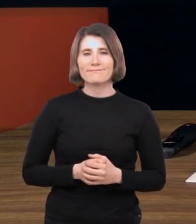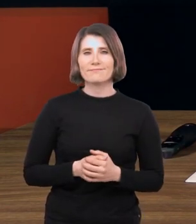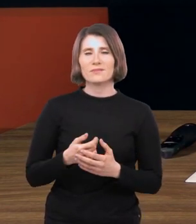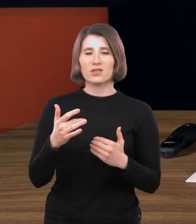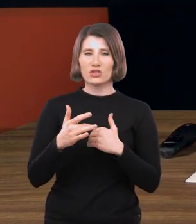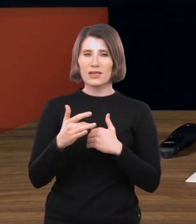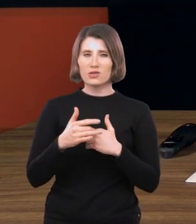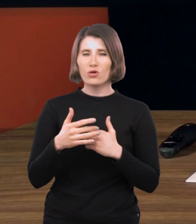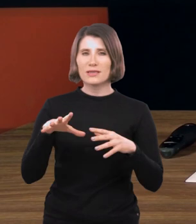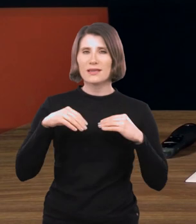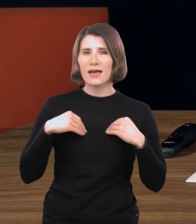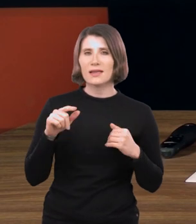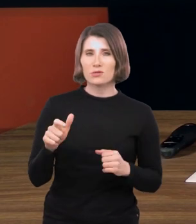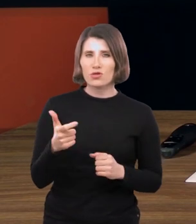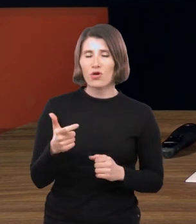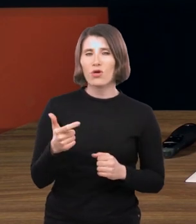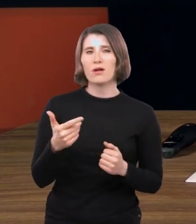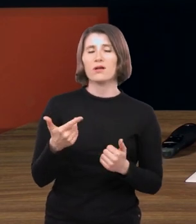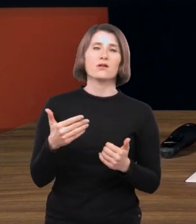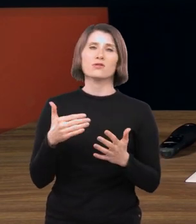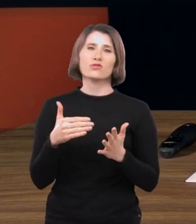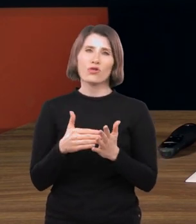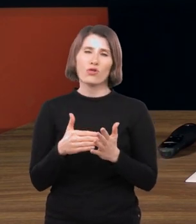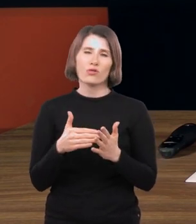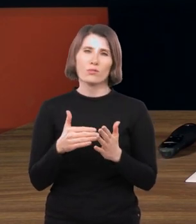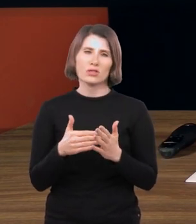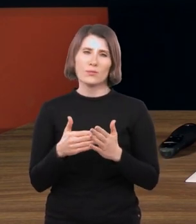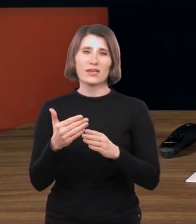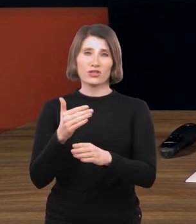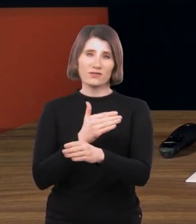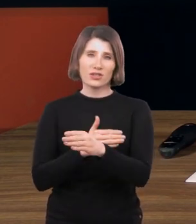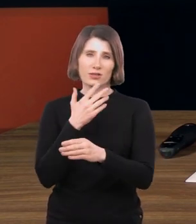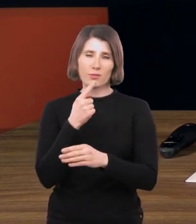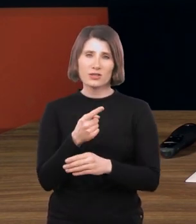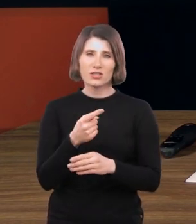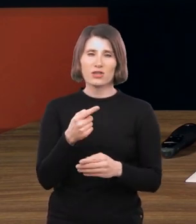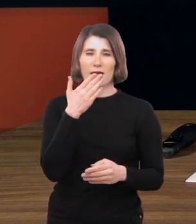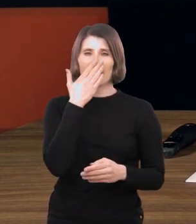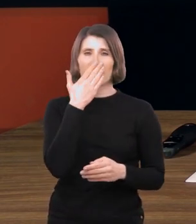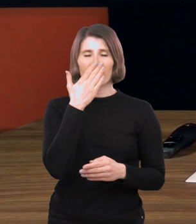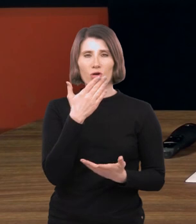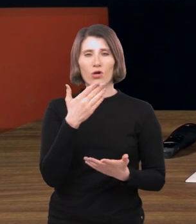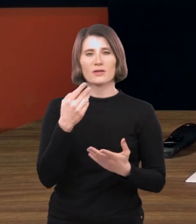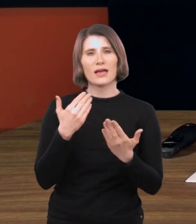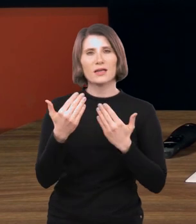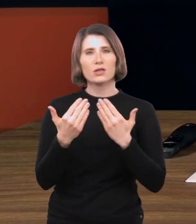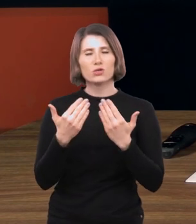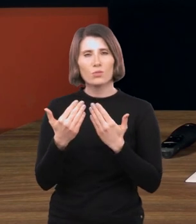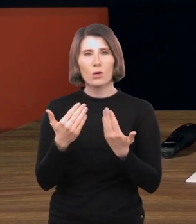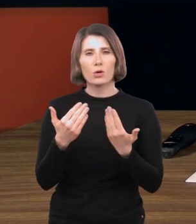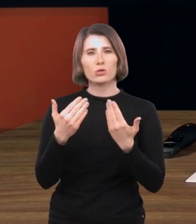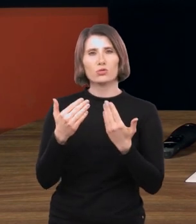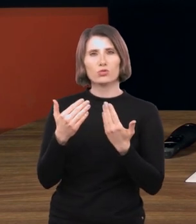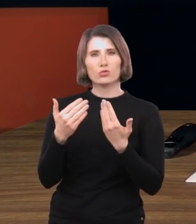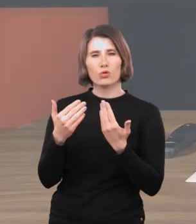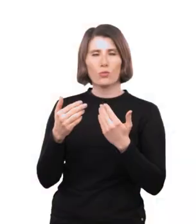diagnoza, należałoby wyjść od tego, jaki jest system diagnozy i w jaki sposób diagnozujemy